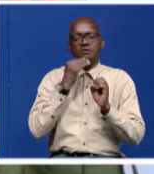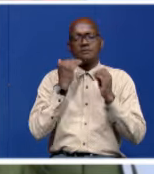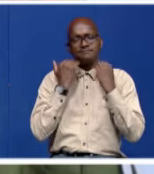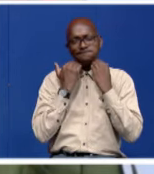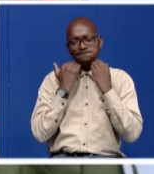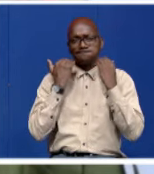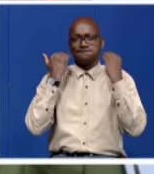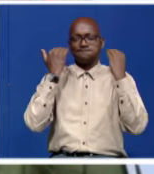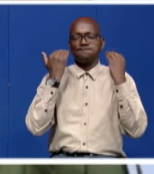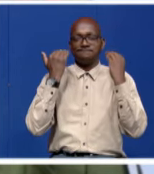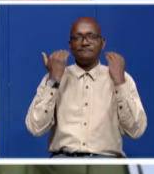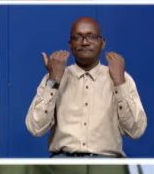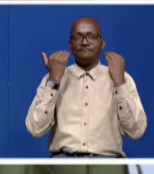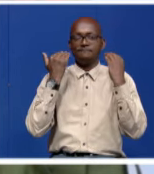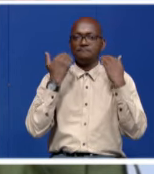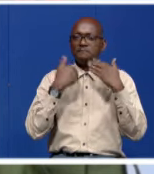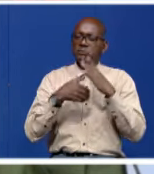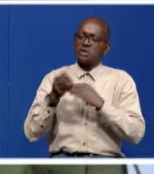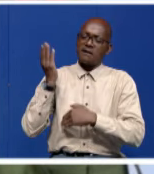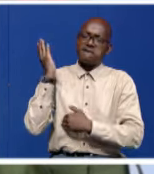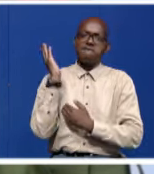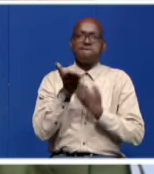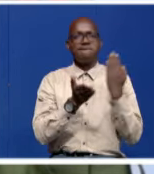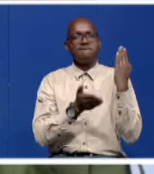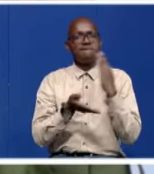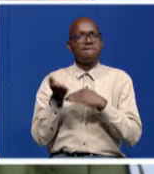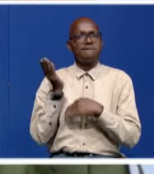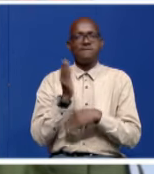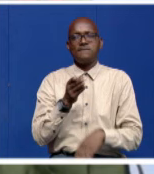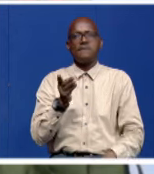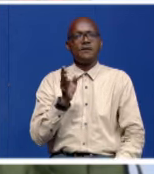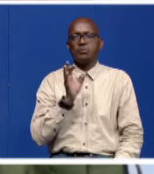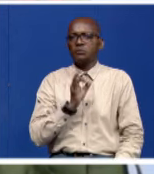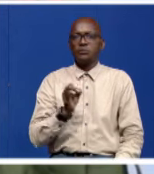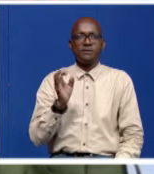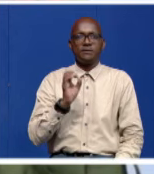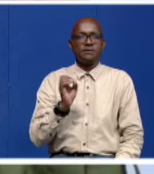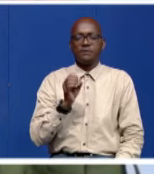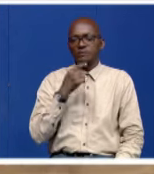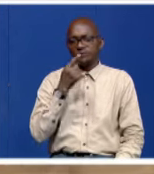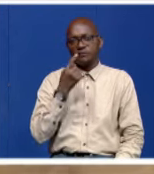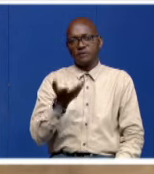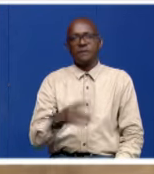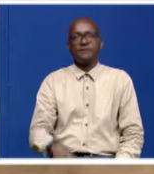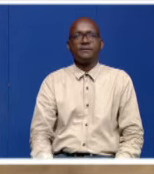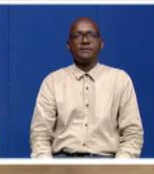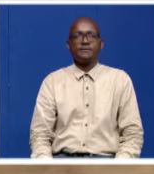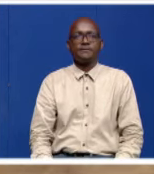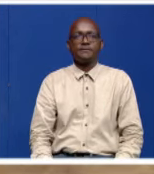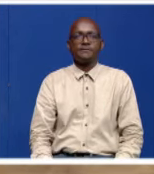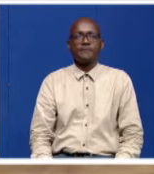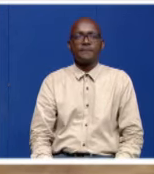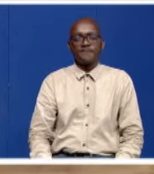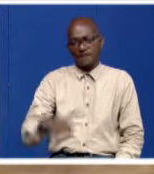mume na kele Tu hilo ambo sioKung v v jesh LA polisi